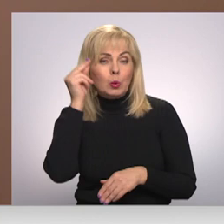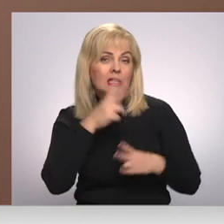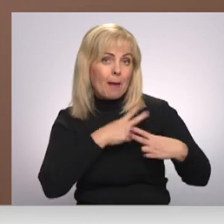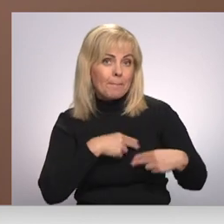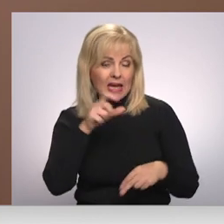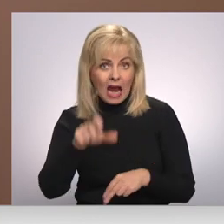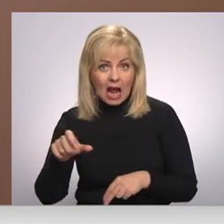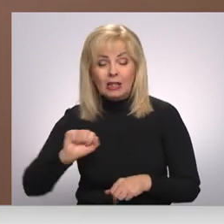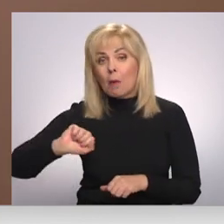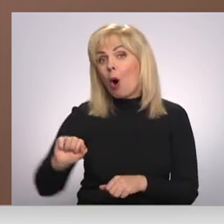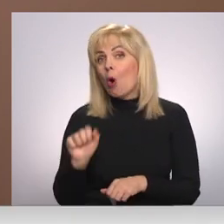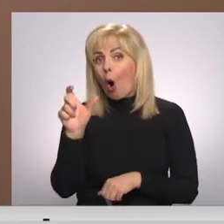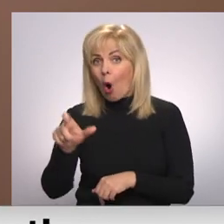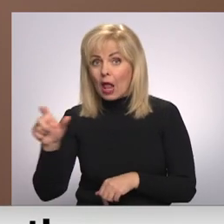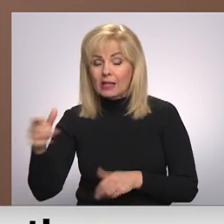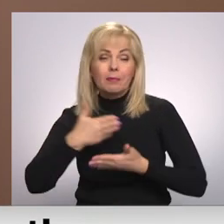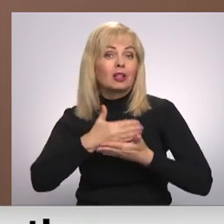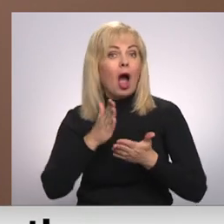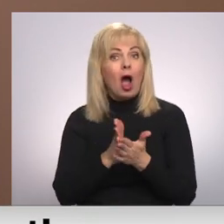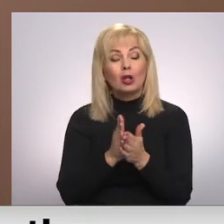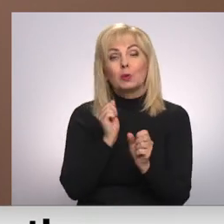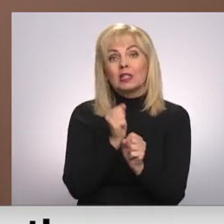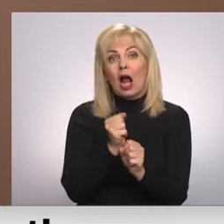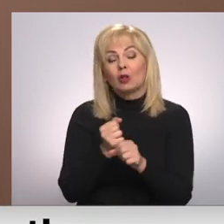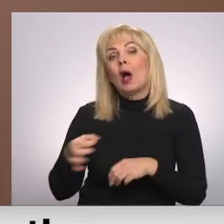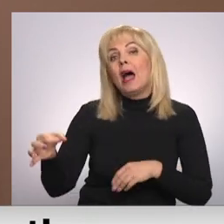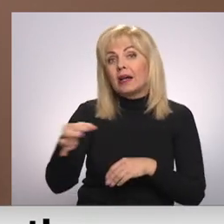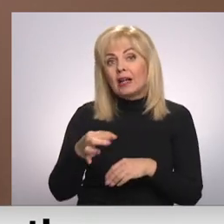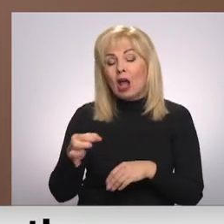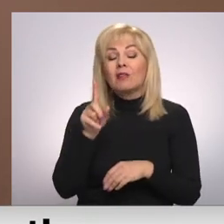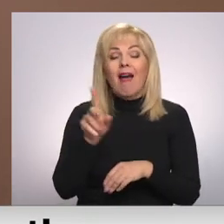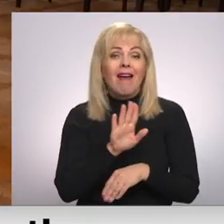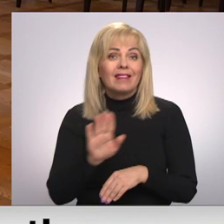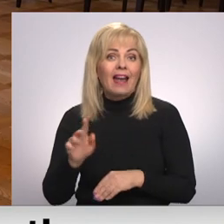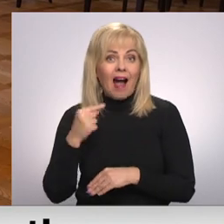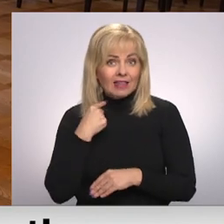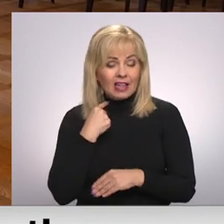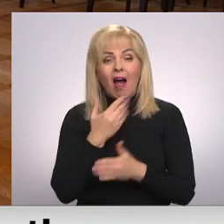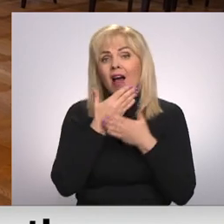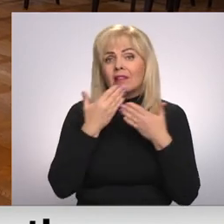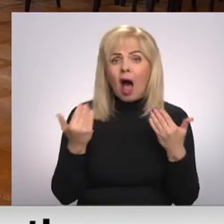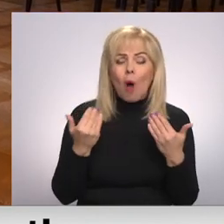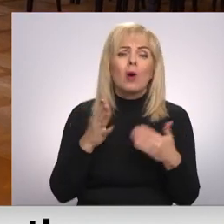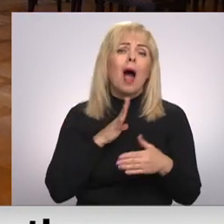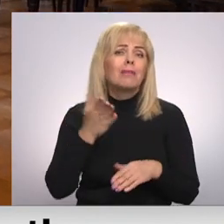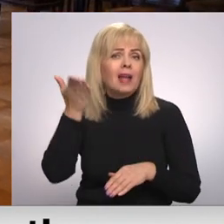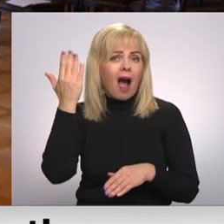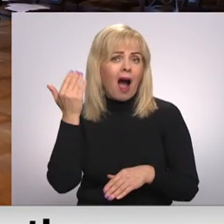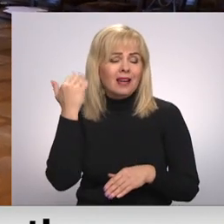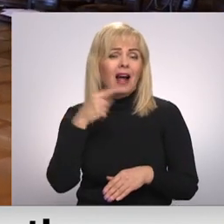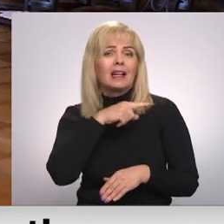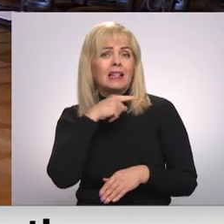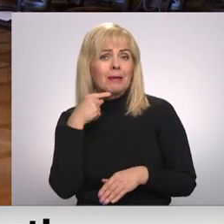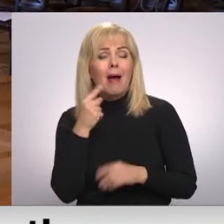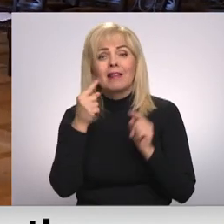kolēģiem, īstenībā liela daļa strādā arī reģionos, ne tikai Rīgā, un nav tā varbūt kā bija agrāk, ka visi gribēja